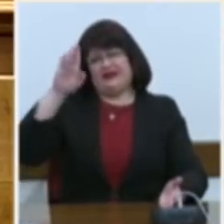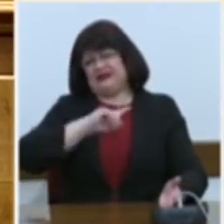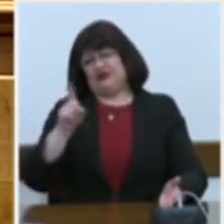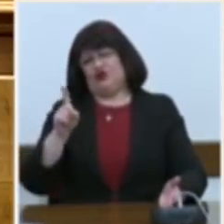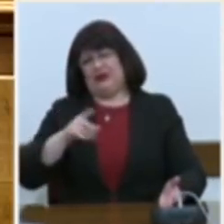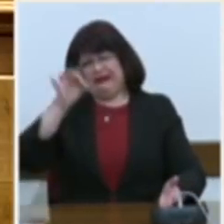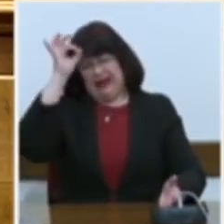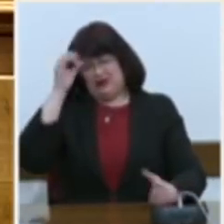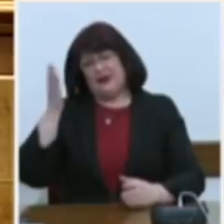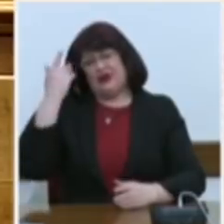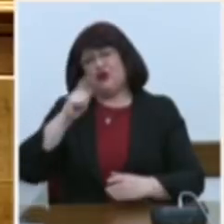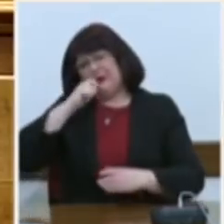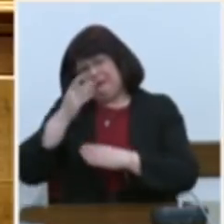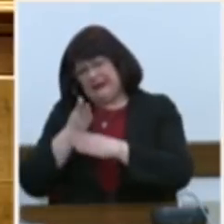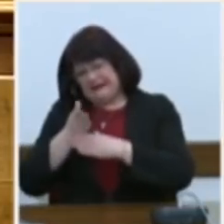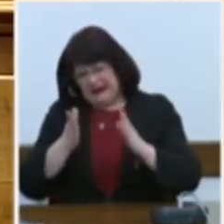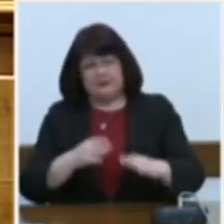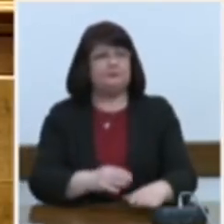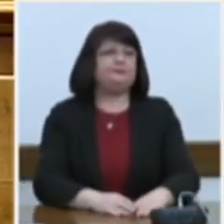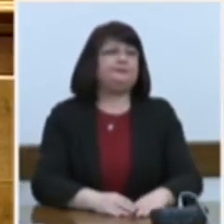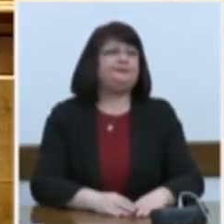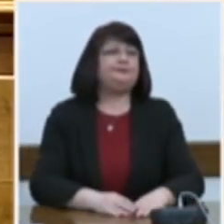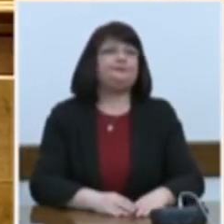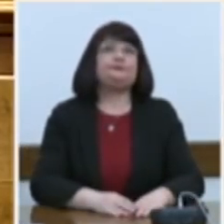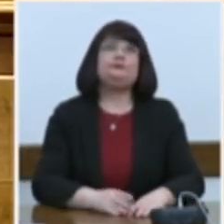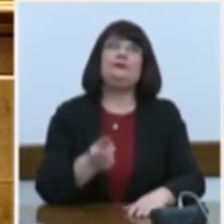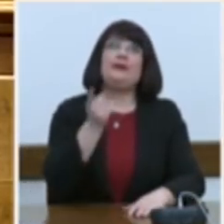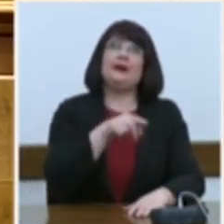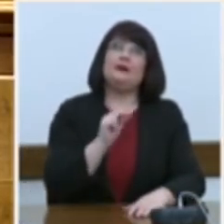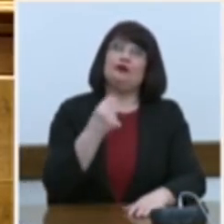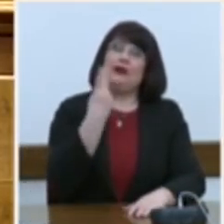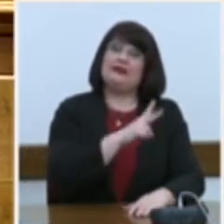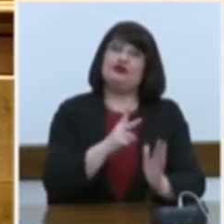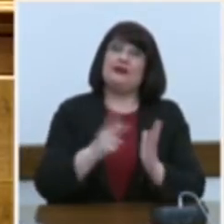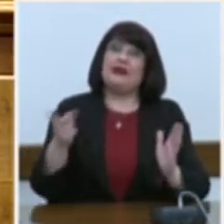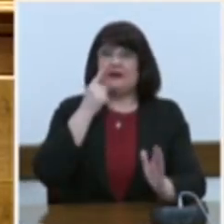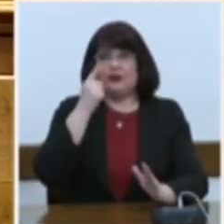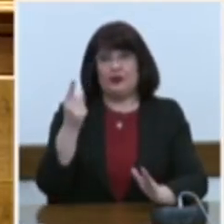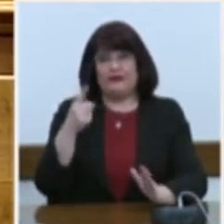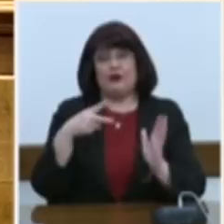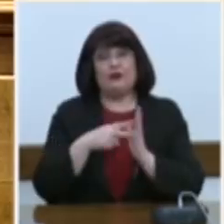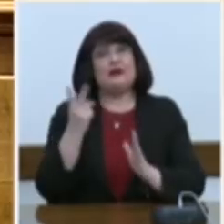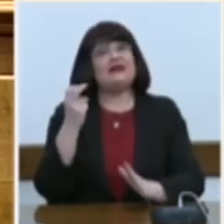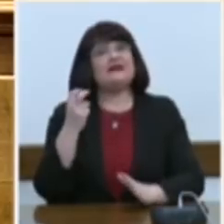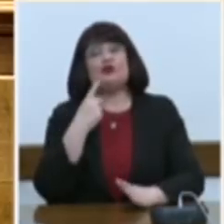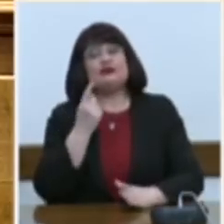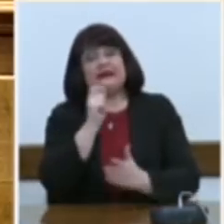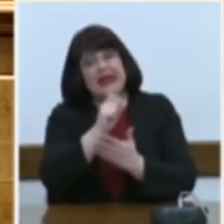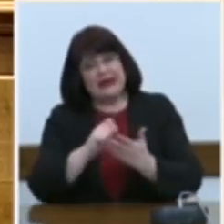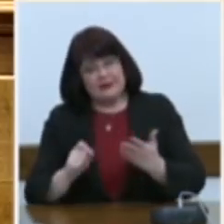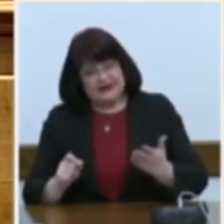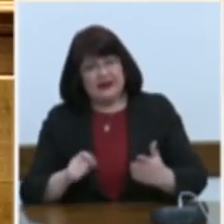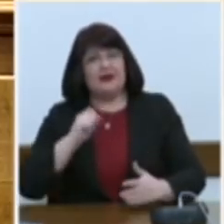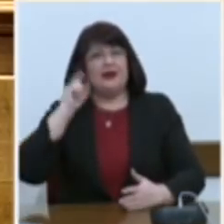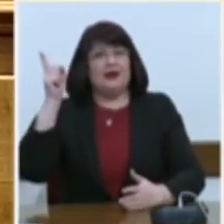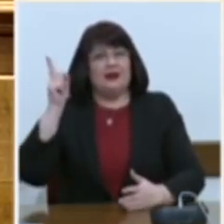ταγματασφαλιτών. Σας διαβάζω τι είπε άλλος βουλευτής σας στις 17 Νοεμβρίου του 2020 για την